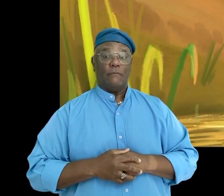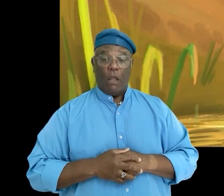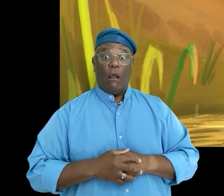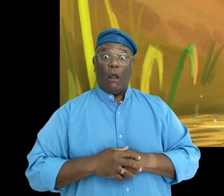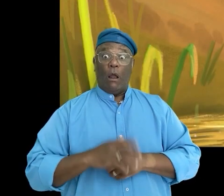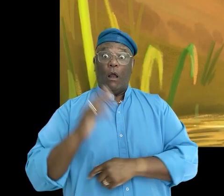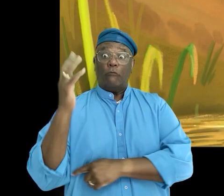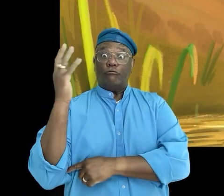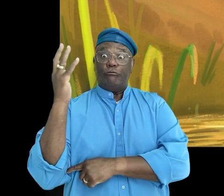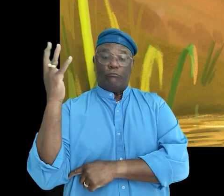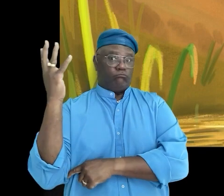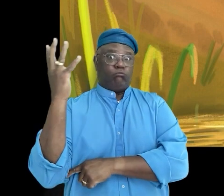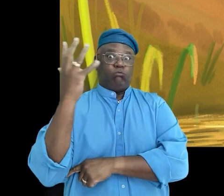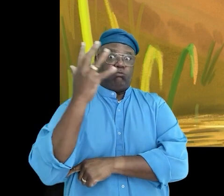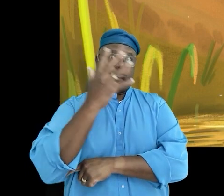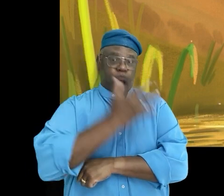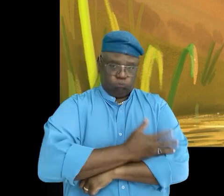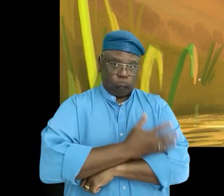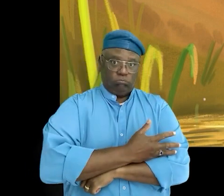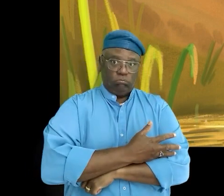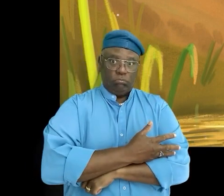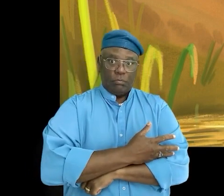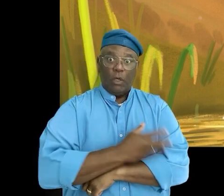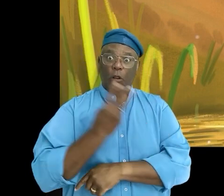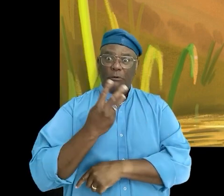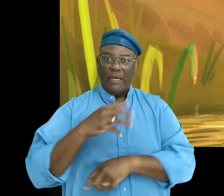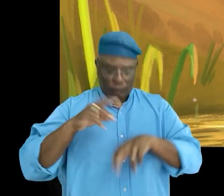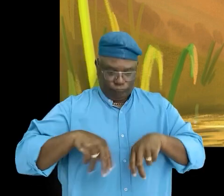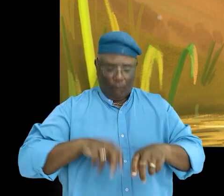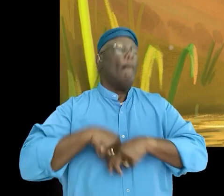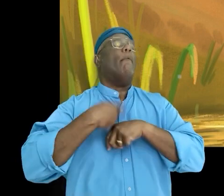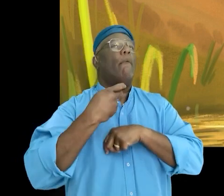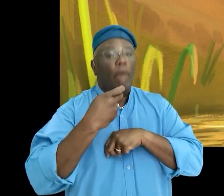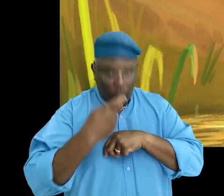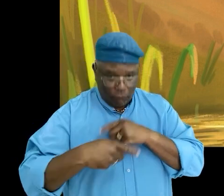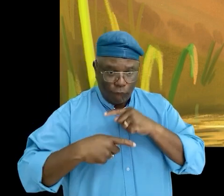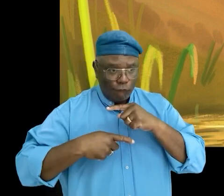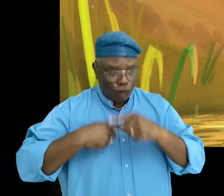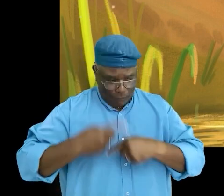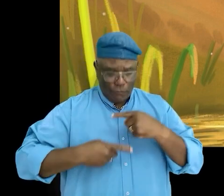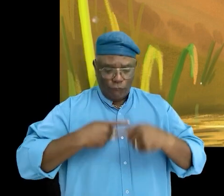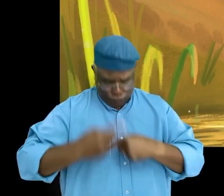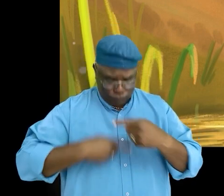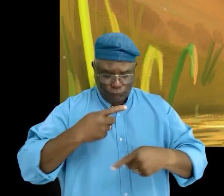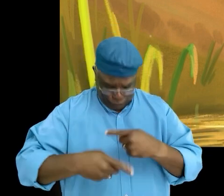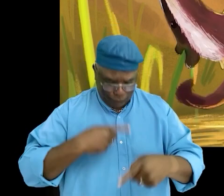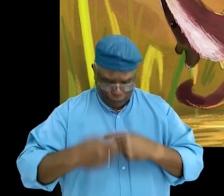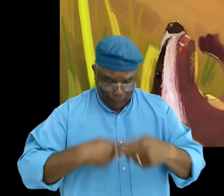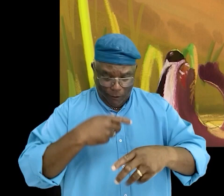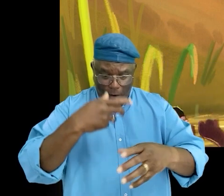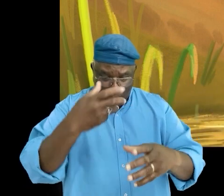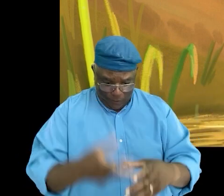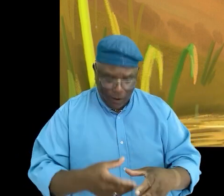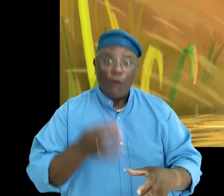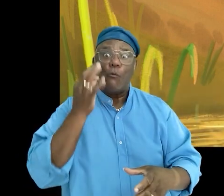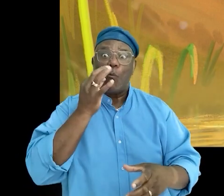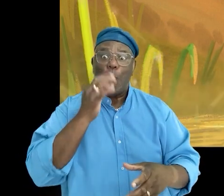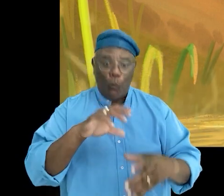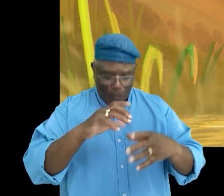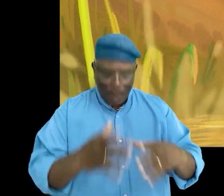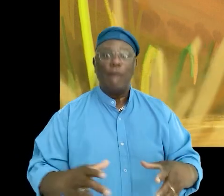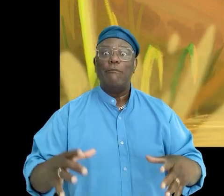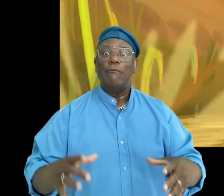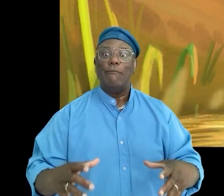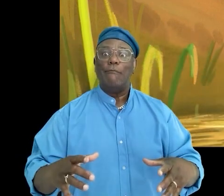Ac yna, yr un mor sydyn, roedd toriad enfawr yn y coed ac roedd yr anifeiliaid yn rholio I lawr llethr ac